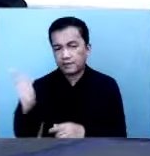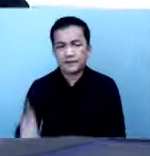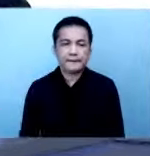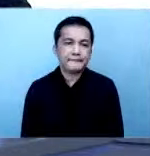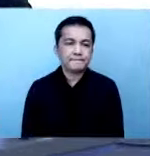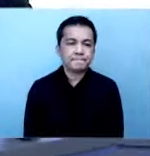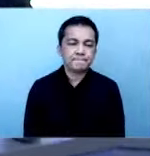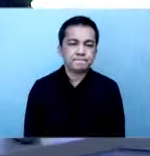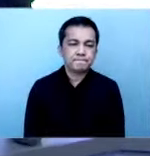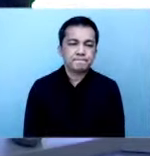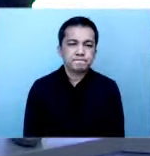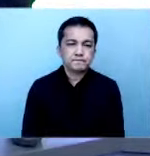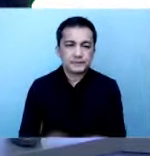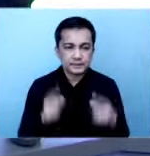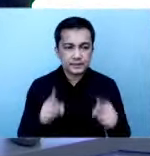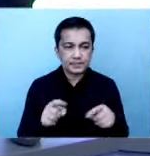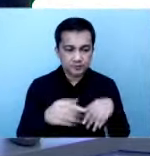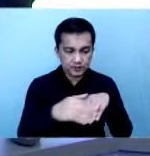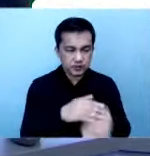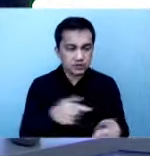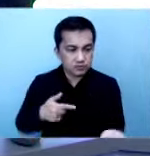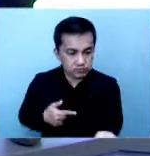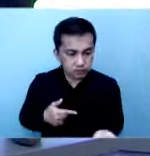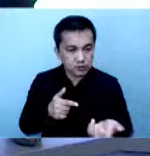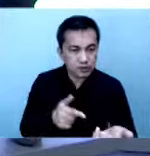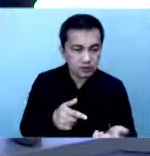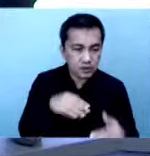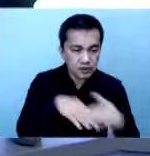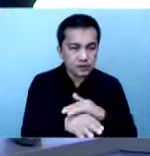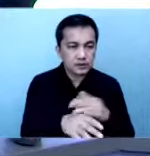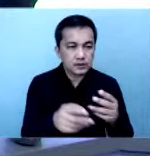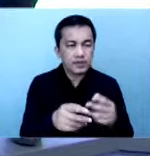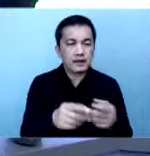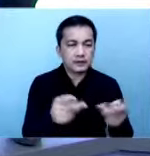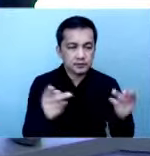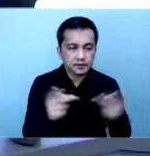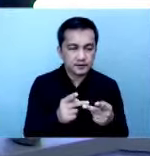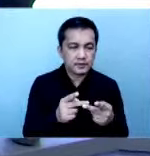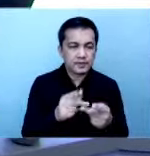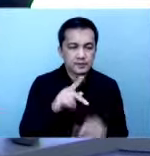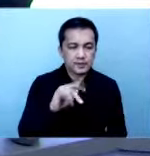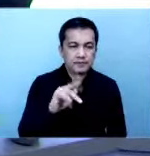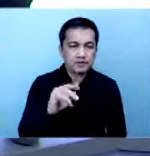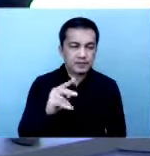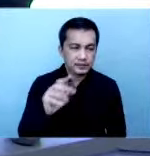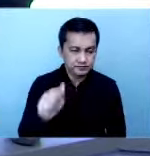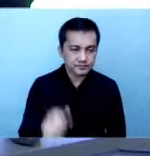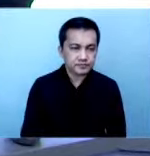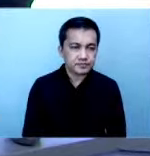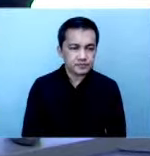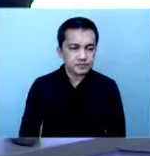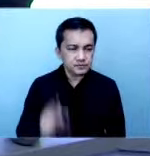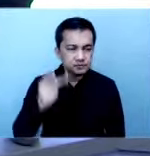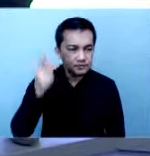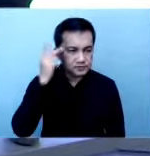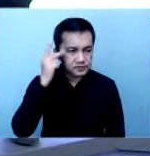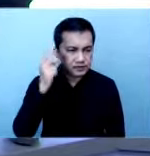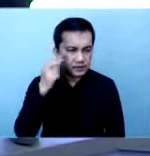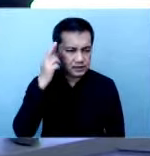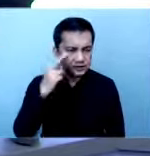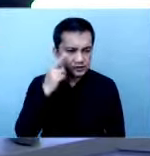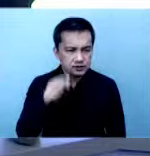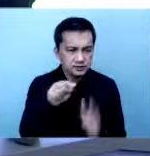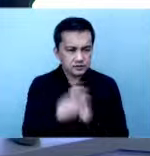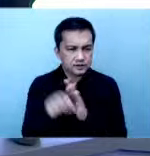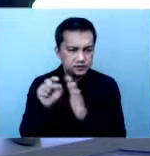Nangyari po yan nang pasukin ng mga armadong lalaki ang kanilang compound sa bayan po ng Pamplona. Politika ang lumutang na anggulo sa pamamaslang